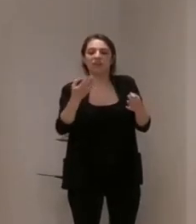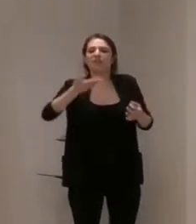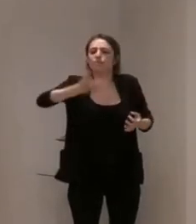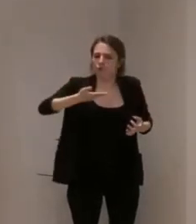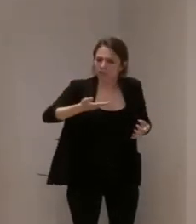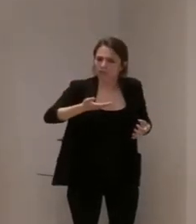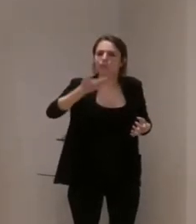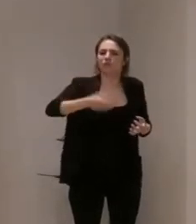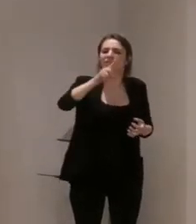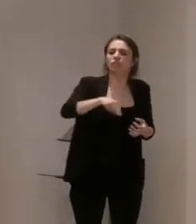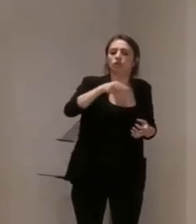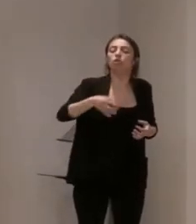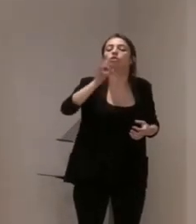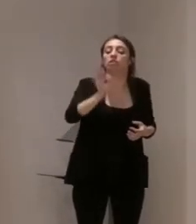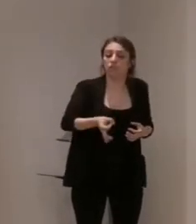És important Via Laietana per una cosa.